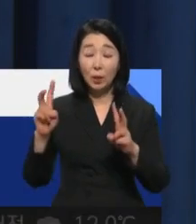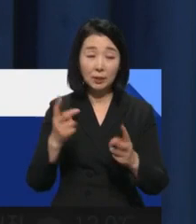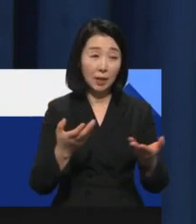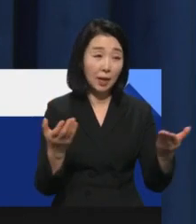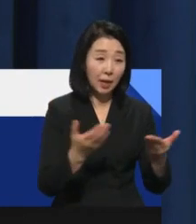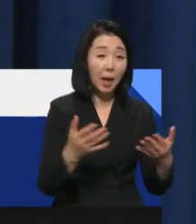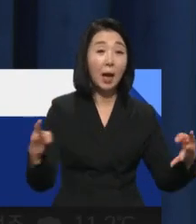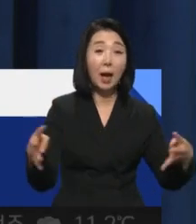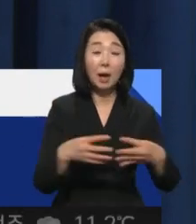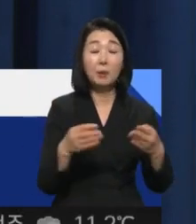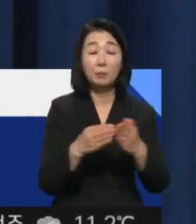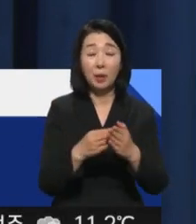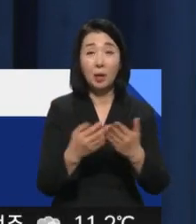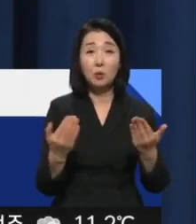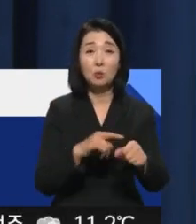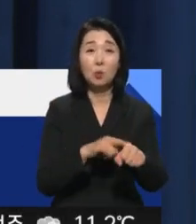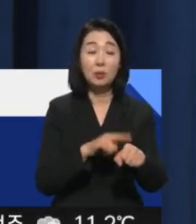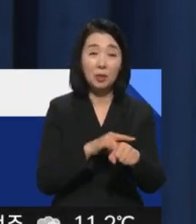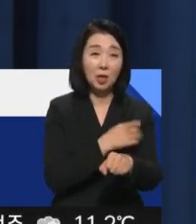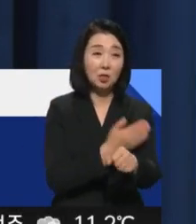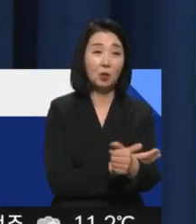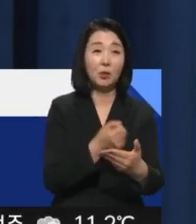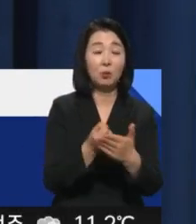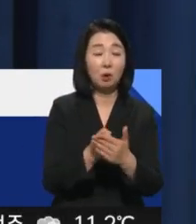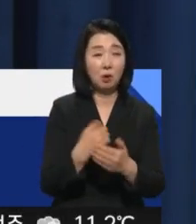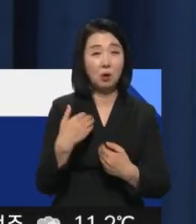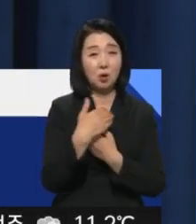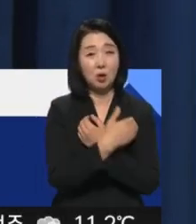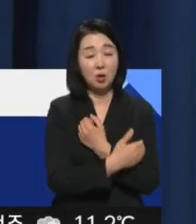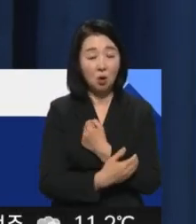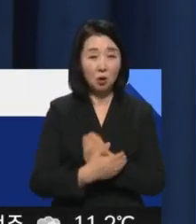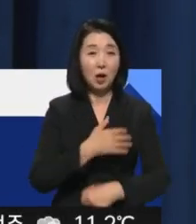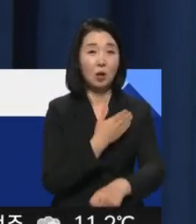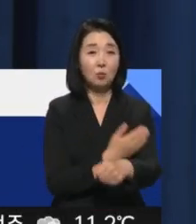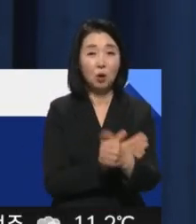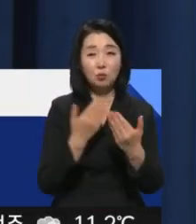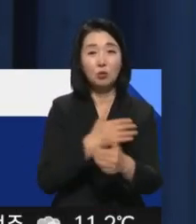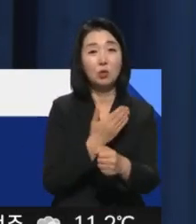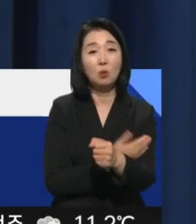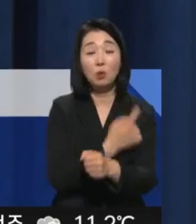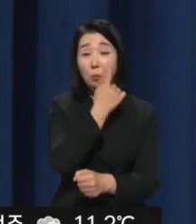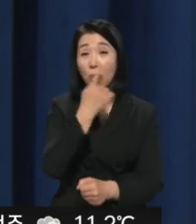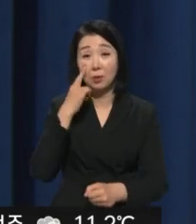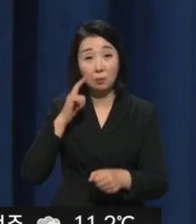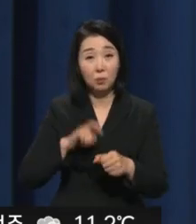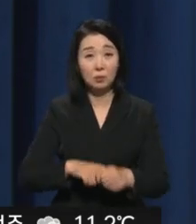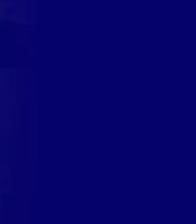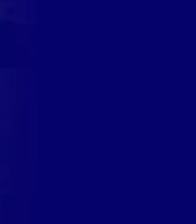근로시간의 선택권, 건강권, 휴식권을 보장하기 위함이었습니다.